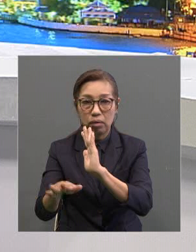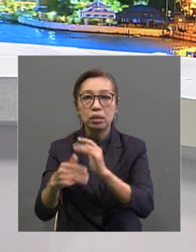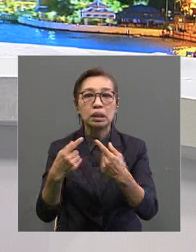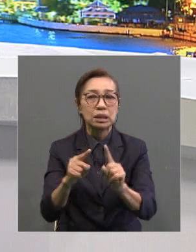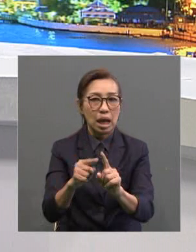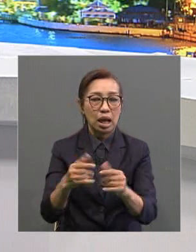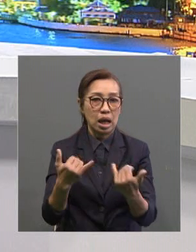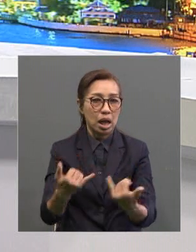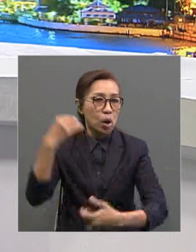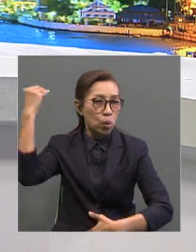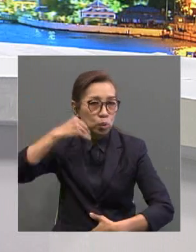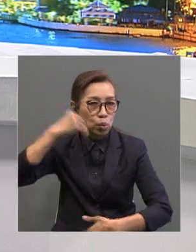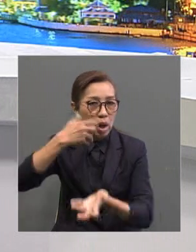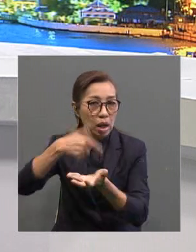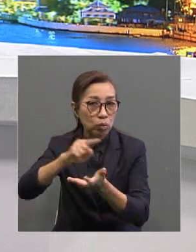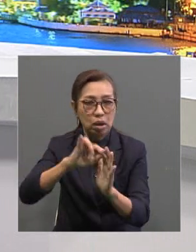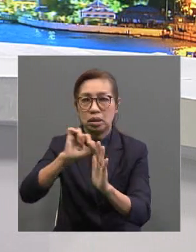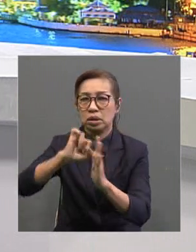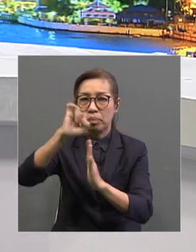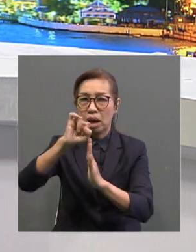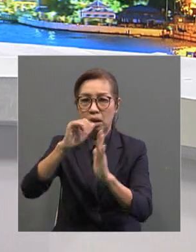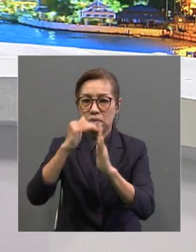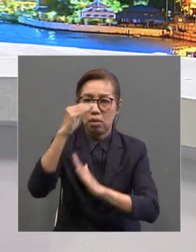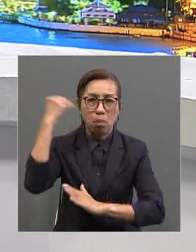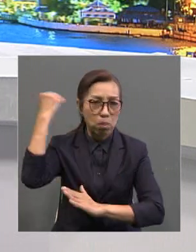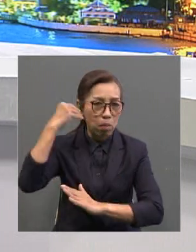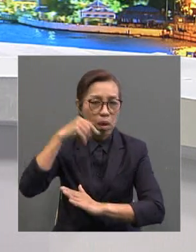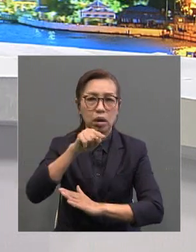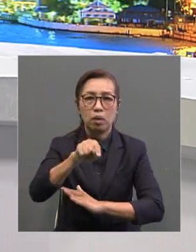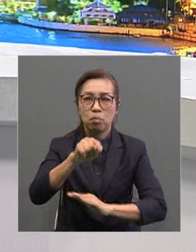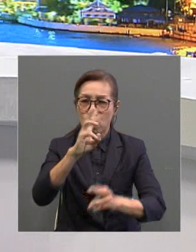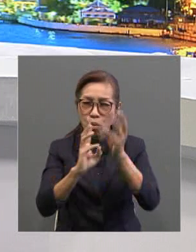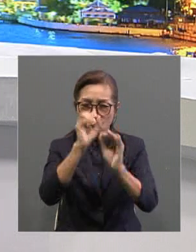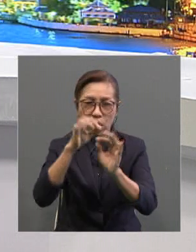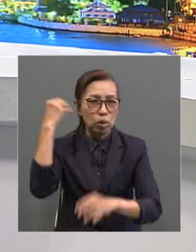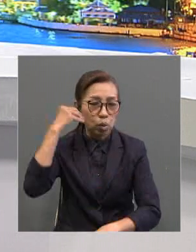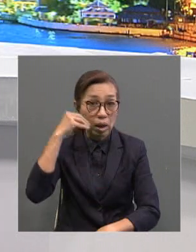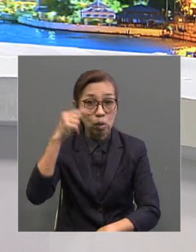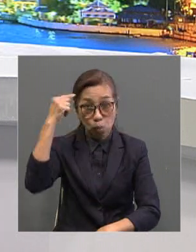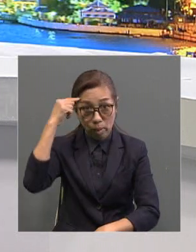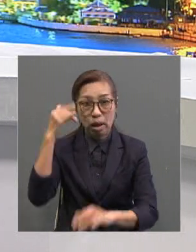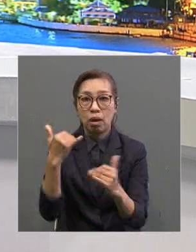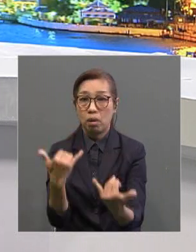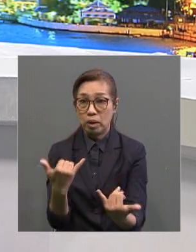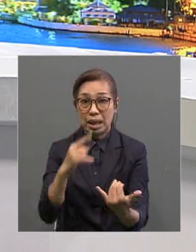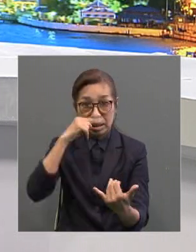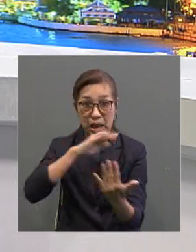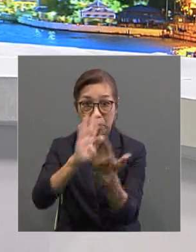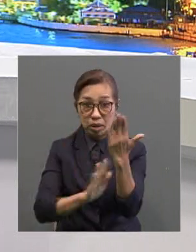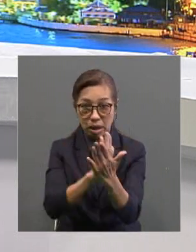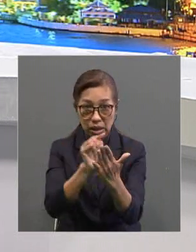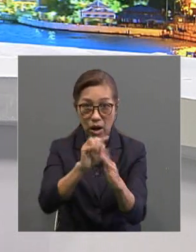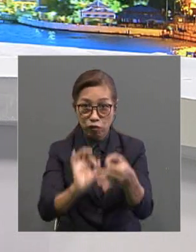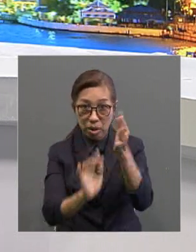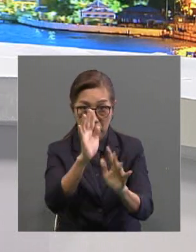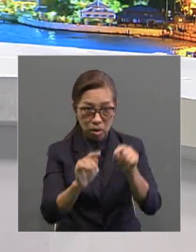ที่เราพาไปดูทุกวันเลยคือเชียงใหม่ภาคเหนือก็ไม่ได้แผ่วเลยนะครับแล้วคุณผู้ชมรู้ไหมครับว่าวันนี้เนี่ยประเทศไทยพบ